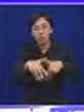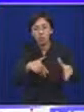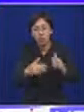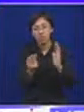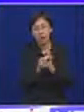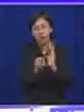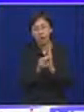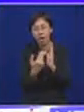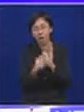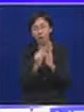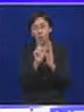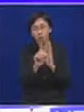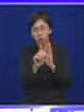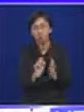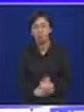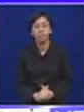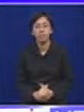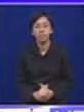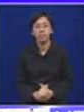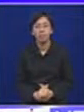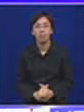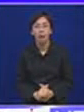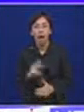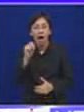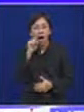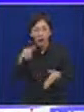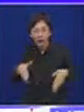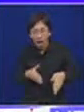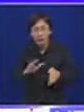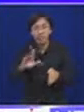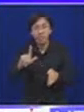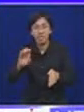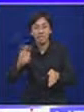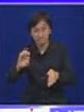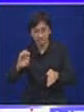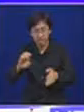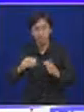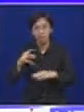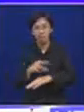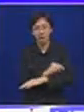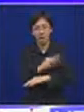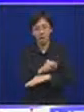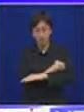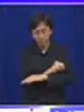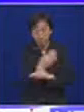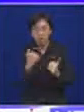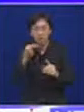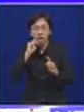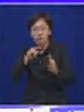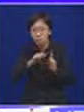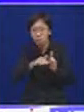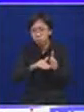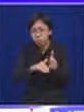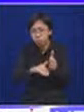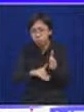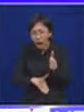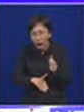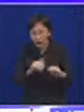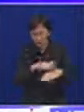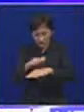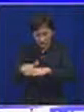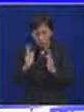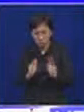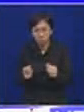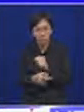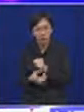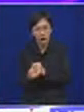มือกับปัญหาภัยแล้งนะคะขณะที่ปริมาณน้ำในแม่น้ำชีที่จังหวัดมหาสารคามค่ะก็เหลือน้อยมากเตือนเกษตรกรงดทำนา